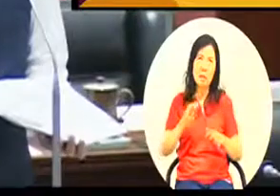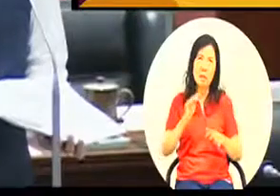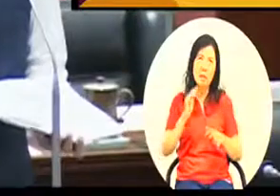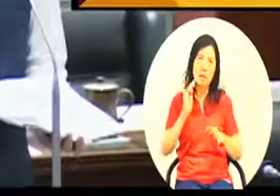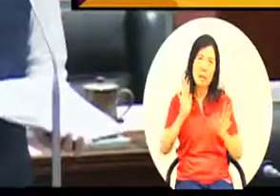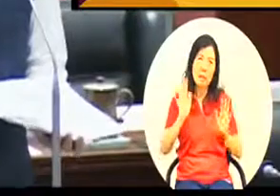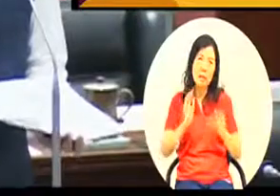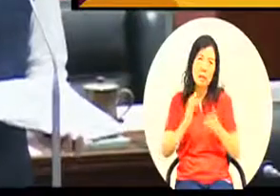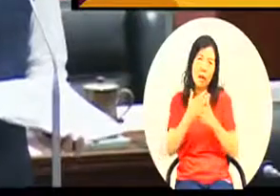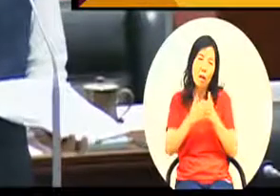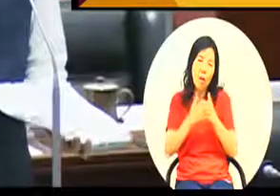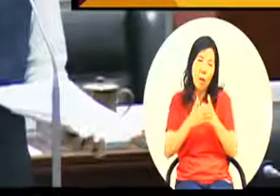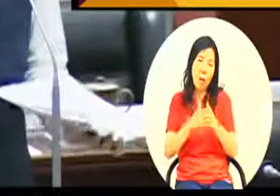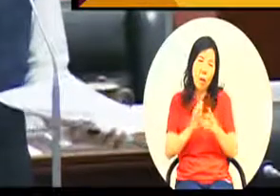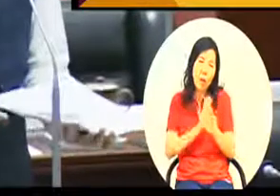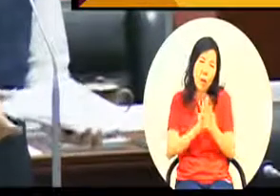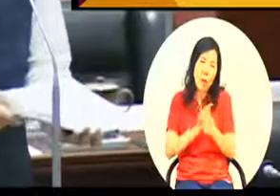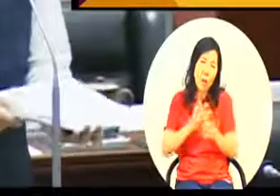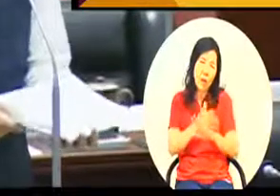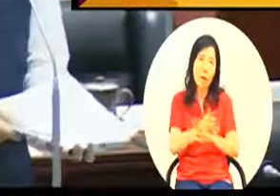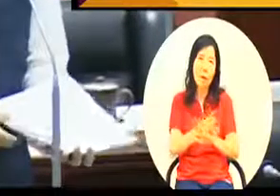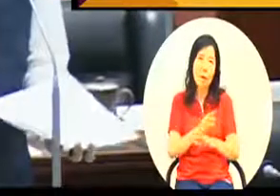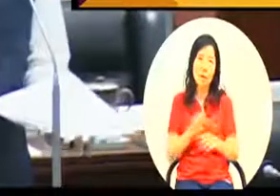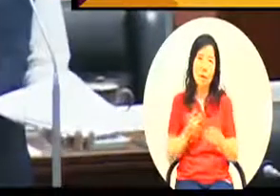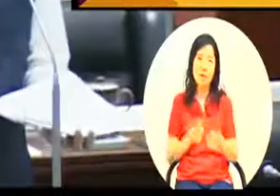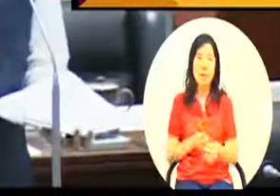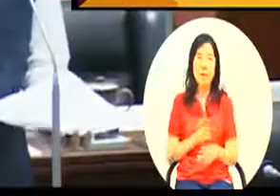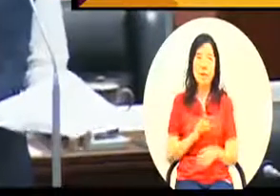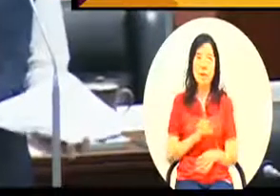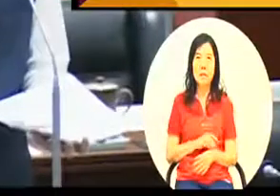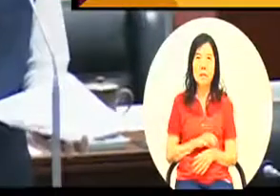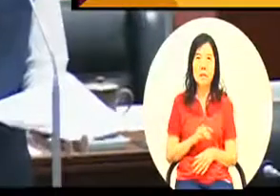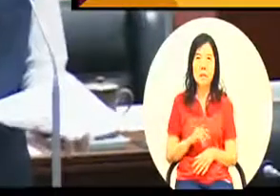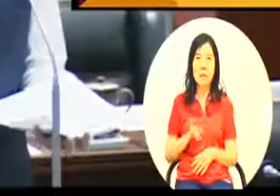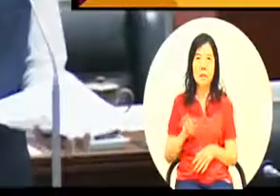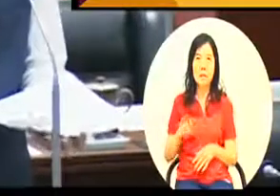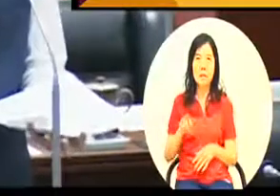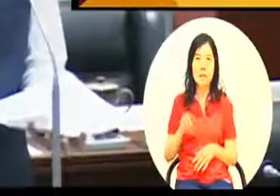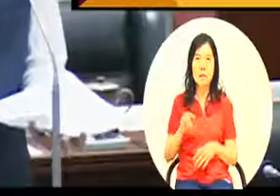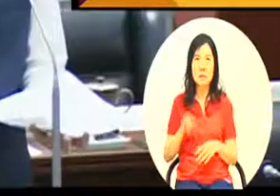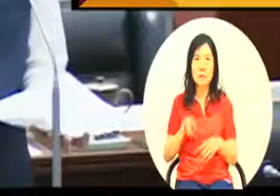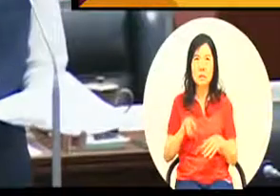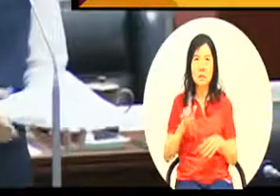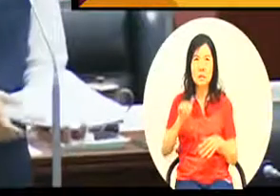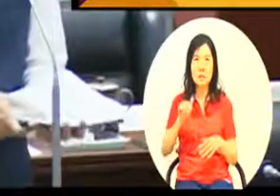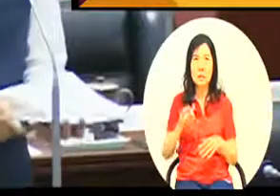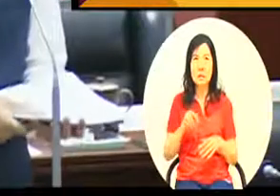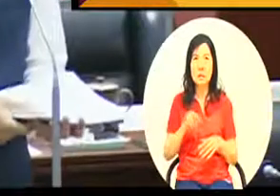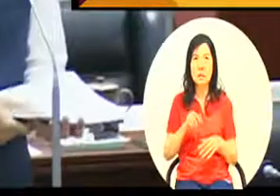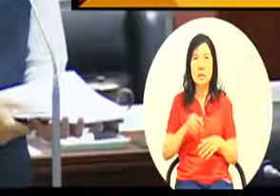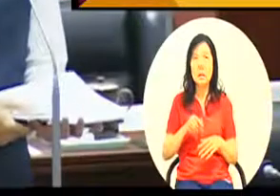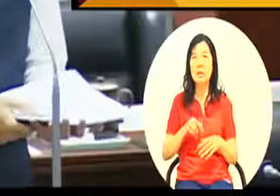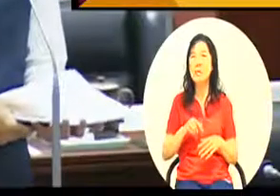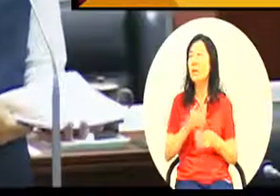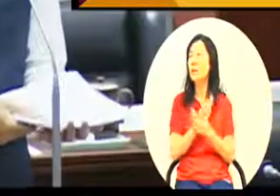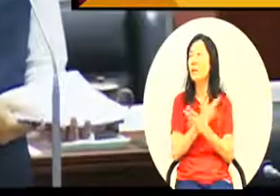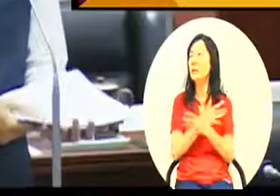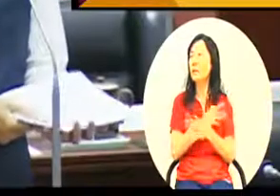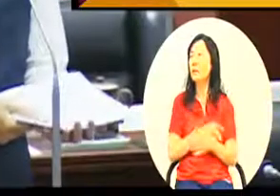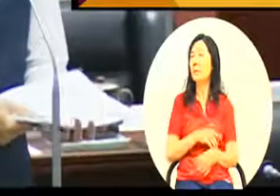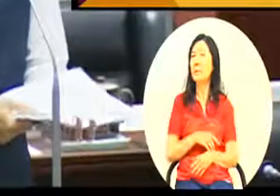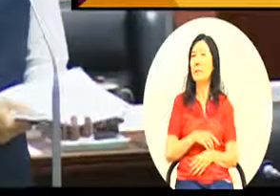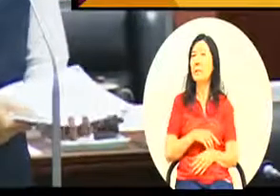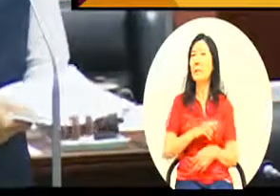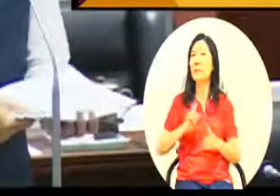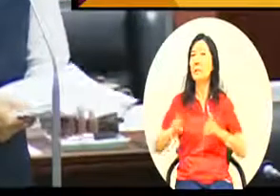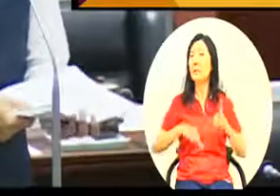宝，溺爱都是没话讲了哈、哦。如果你们要这样子，那基本上老师这个就放生了。他们